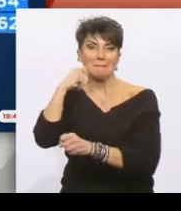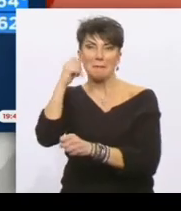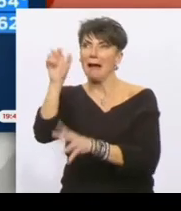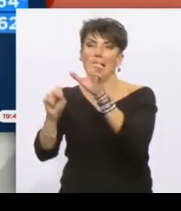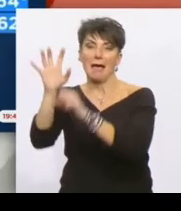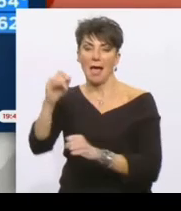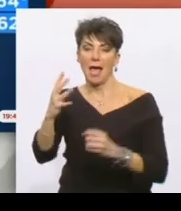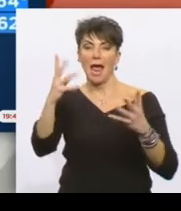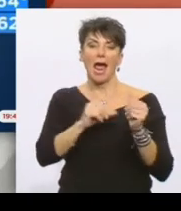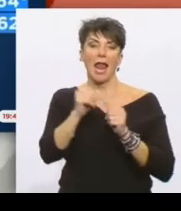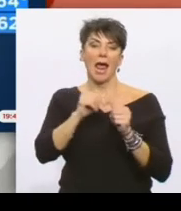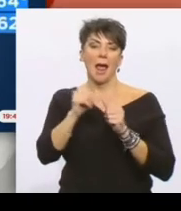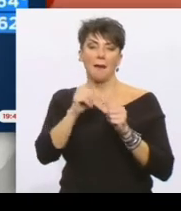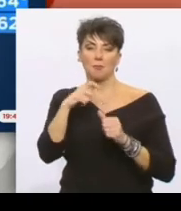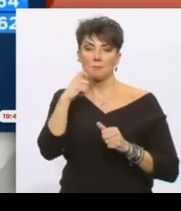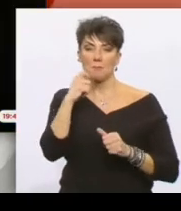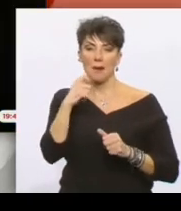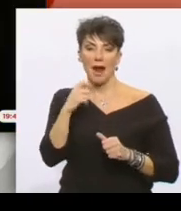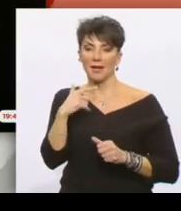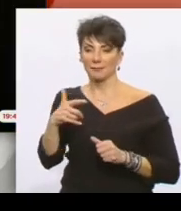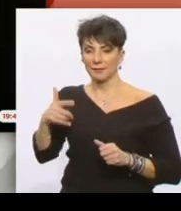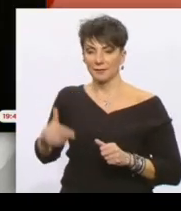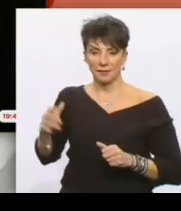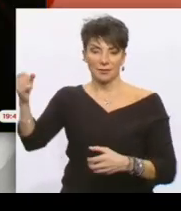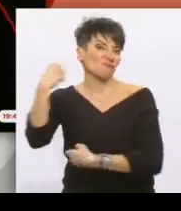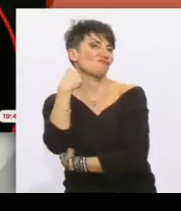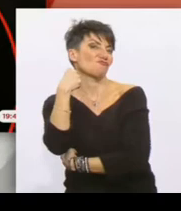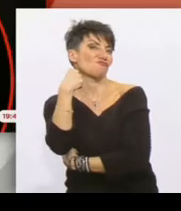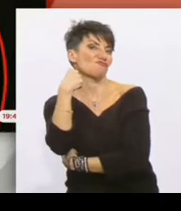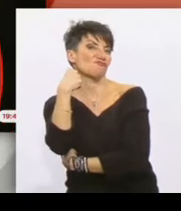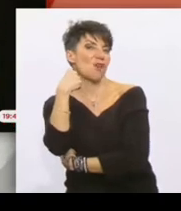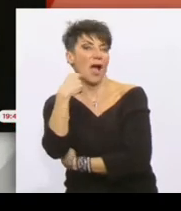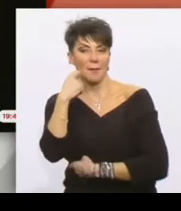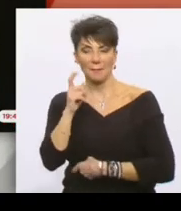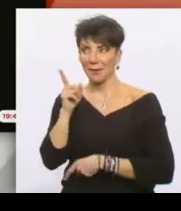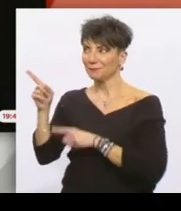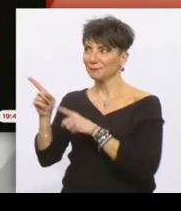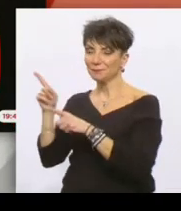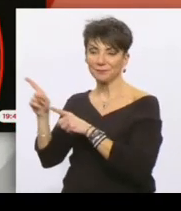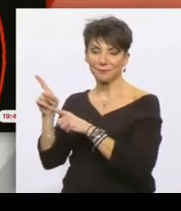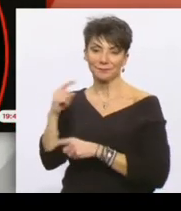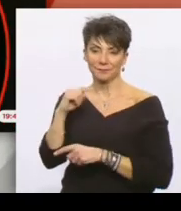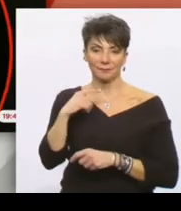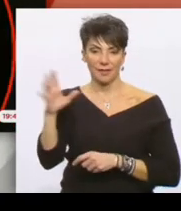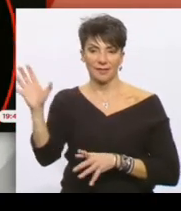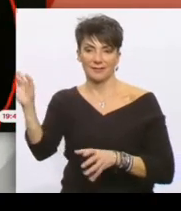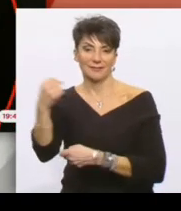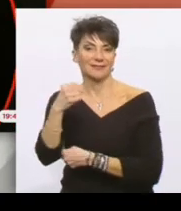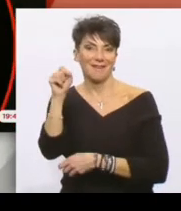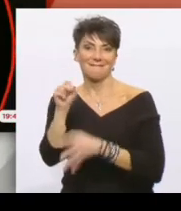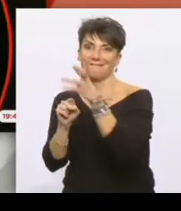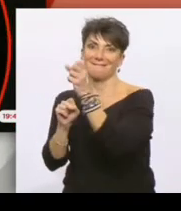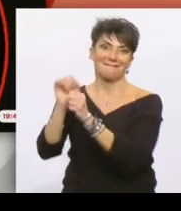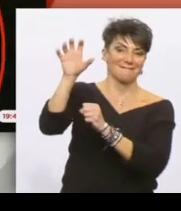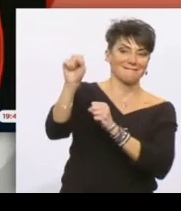Ο 9μηνων Μπόμπυρας αποφασίζει να διακόψει τη μητέρα του την ώρα που εκφωνεί το δελτίο καιρού. Μπουσουλάει, την πλησιάζει και